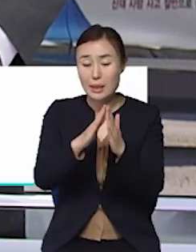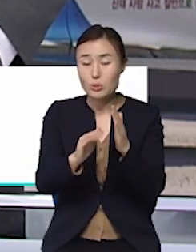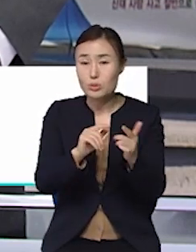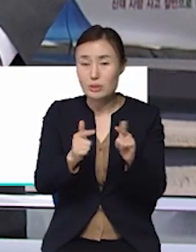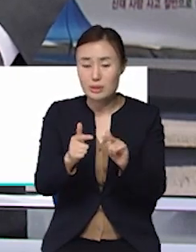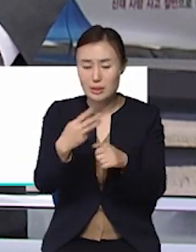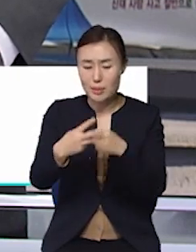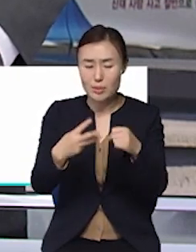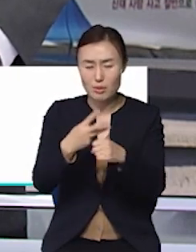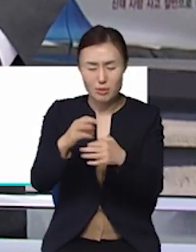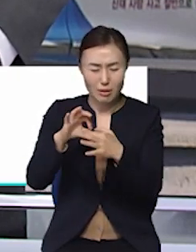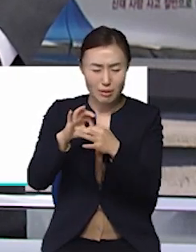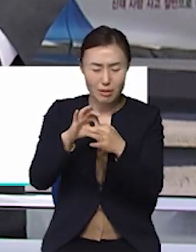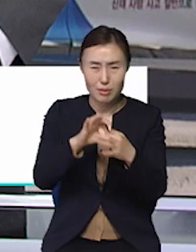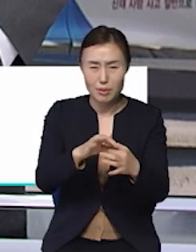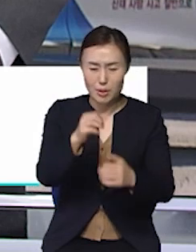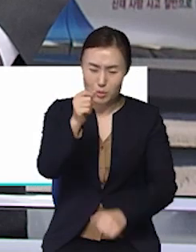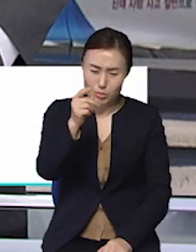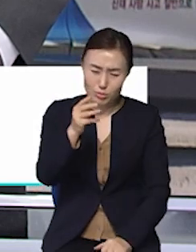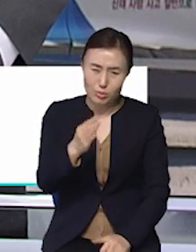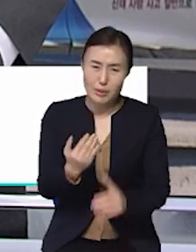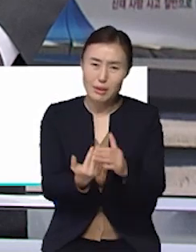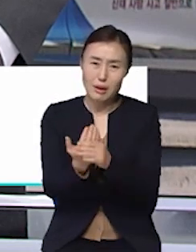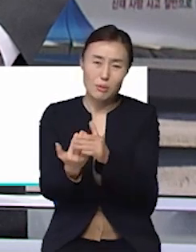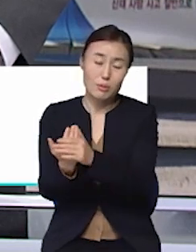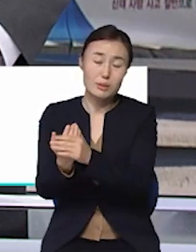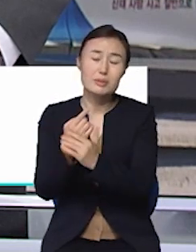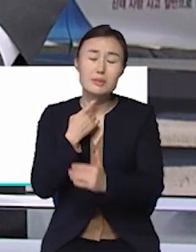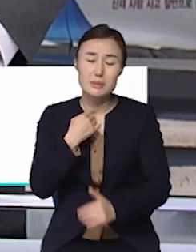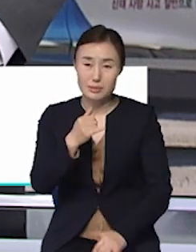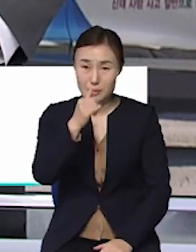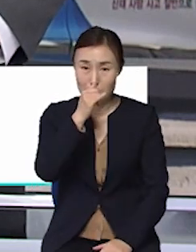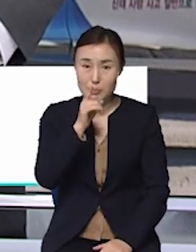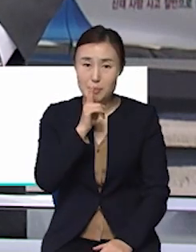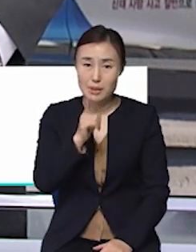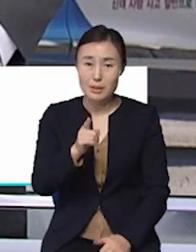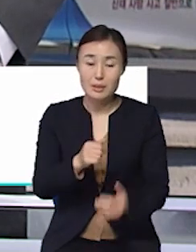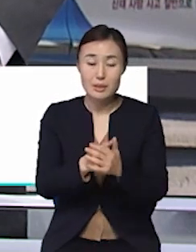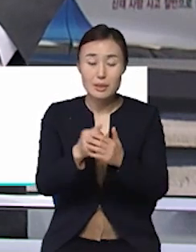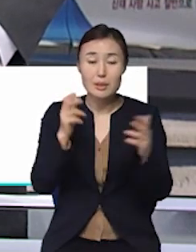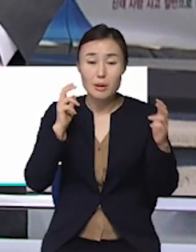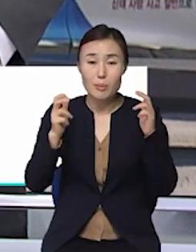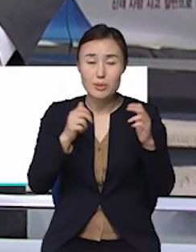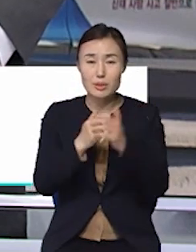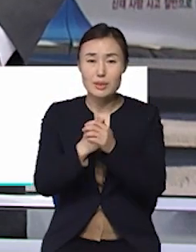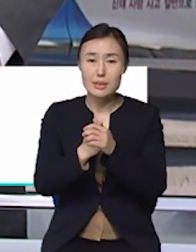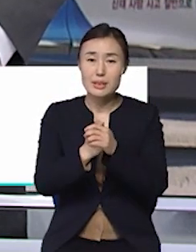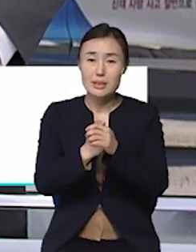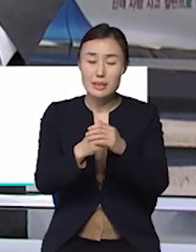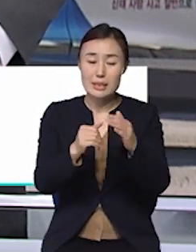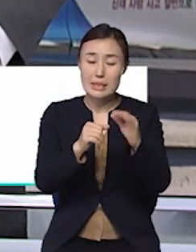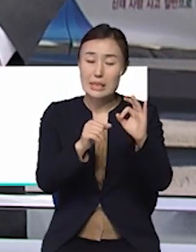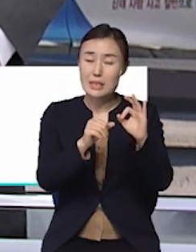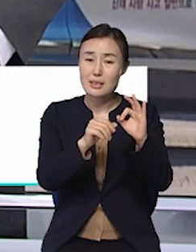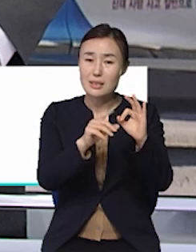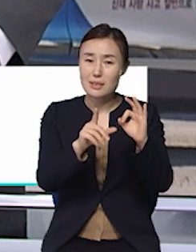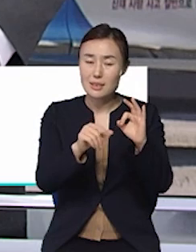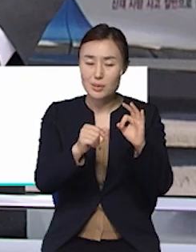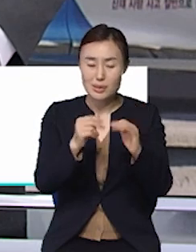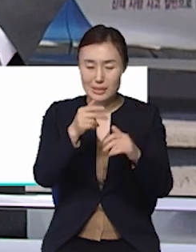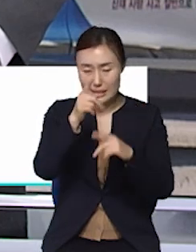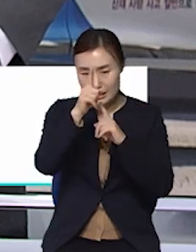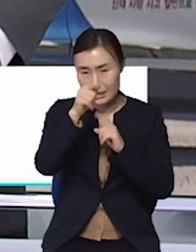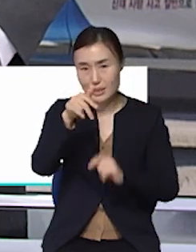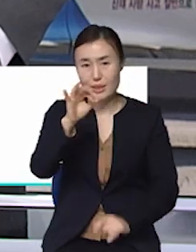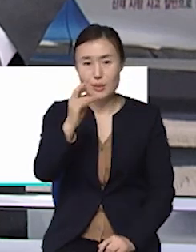3년 동안 해당 업체에서 여러 차례 사고를 당한 적이 있었다고 말했습니다. 이 업체는 지난달 이재용 삼성전자 회장의 승진 후